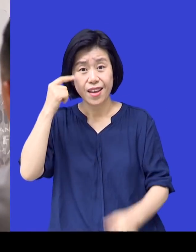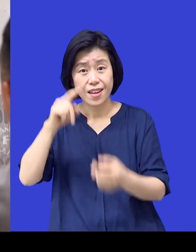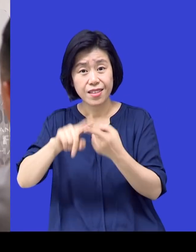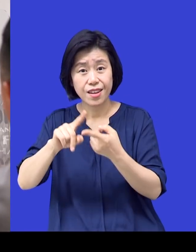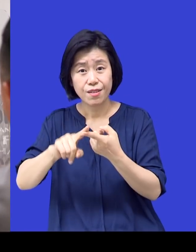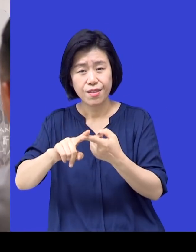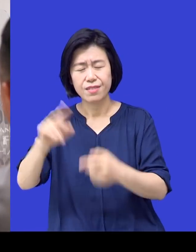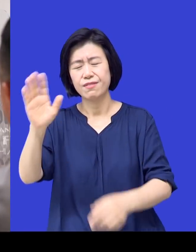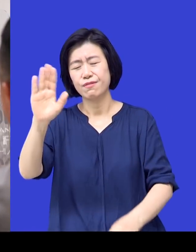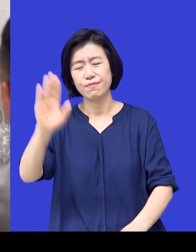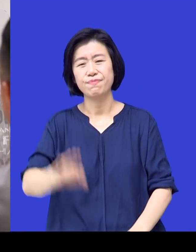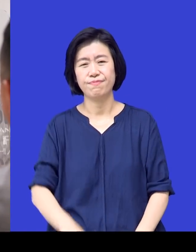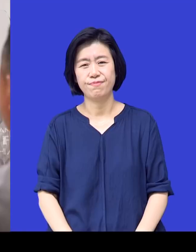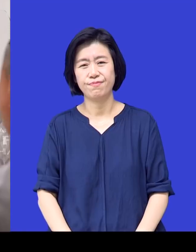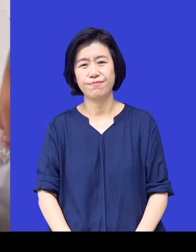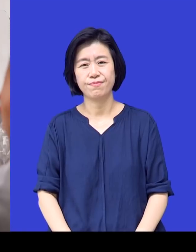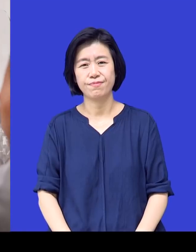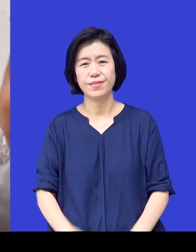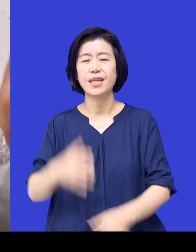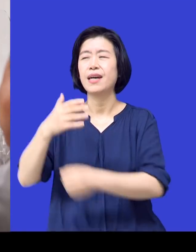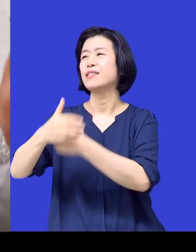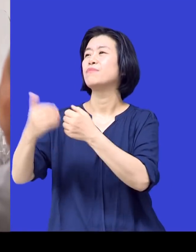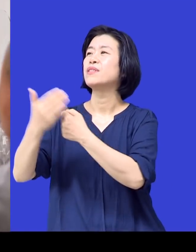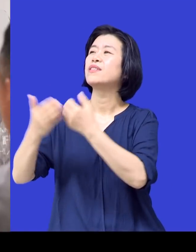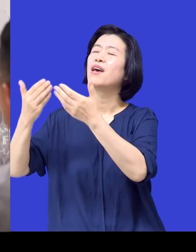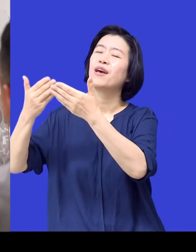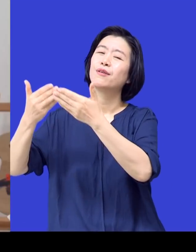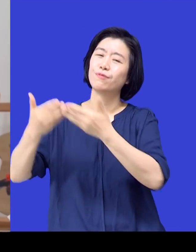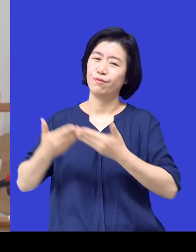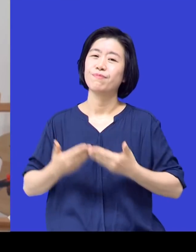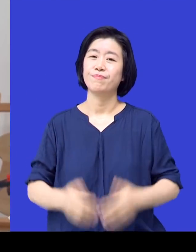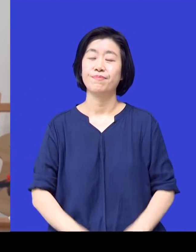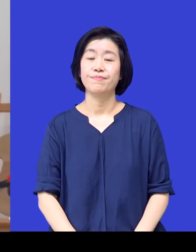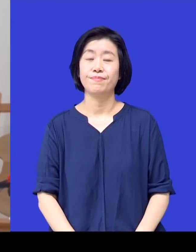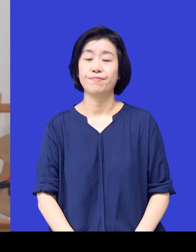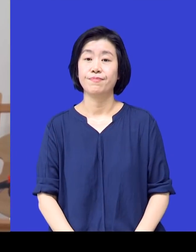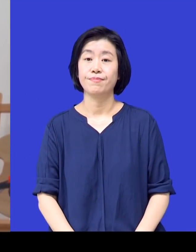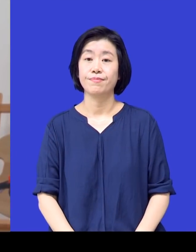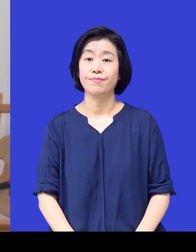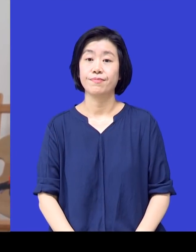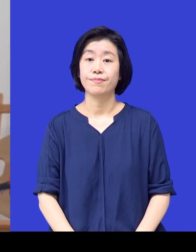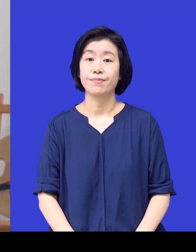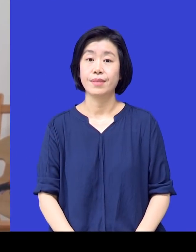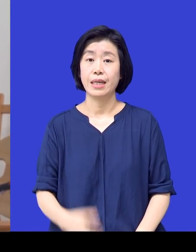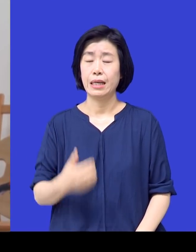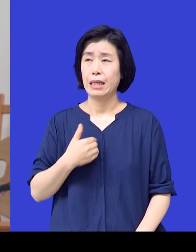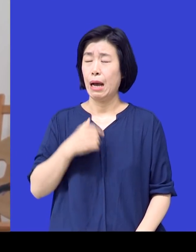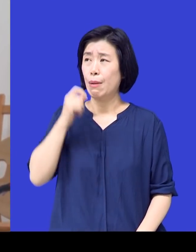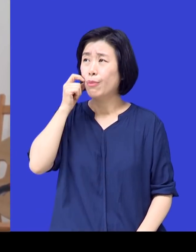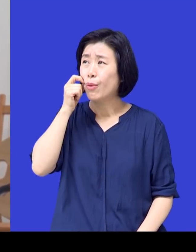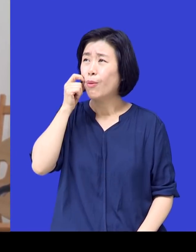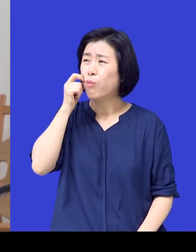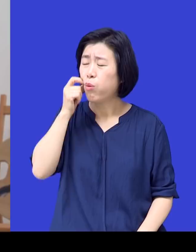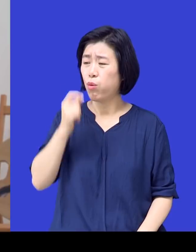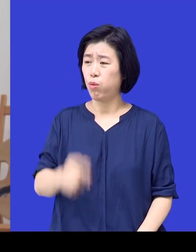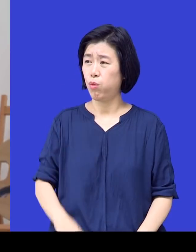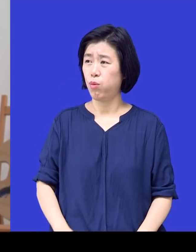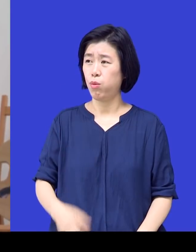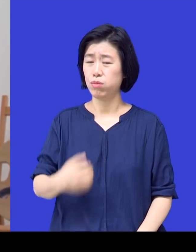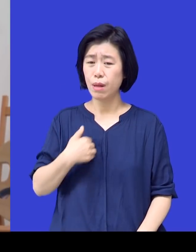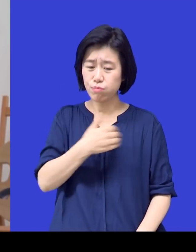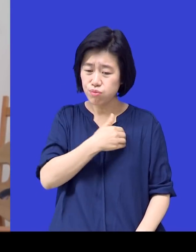하나님이 또 은혜를 주신 게 그 한마디였어요. 하나님 앞에 나 못합니다. 이만큼 살면